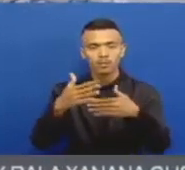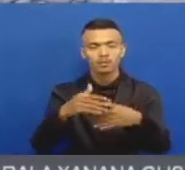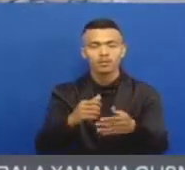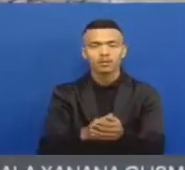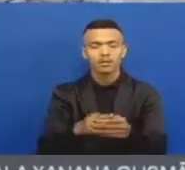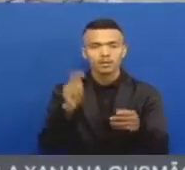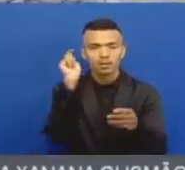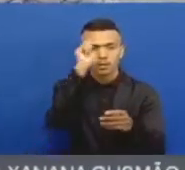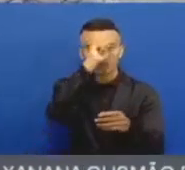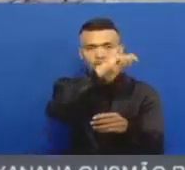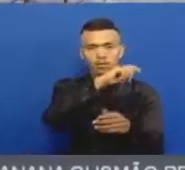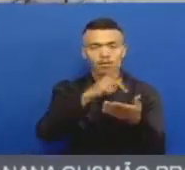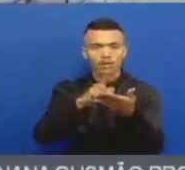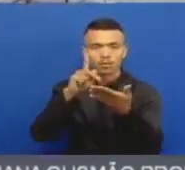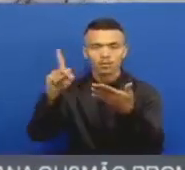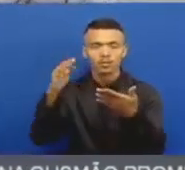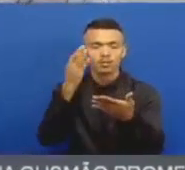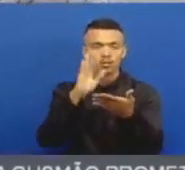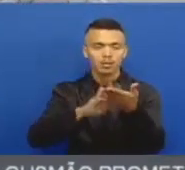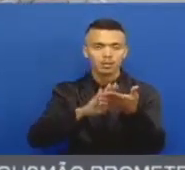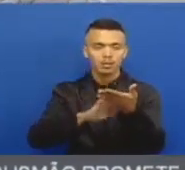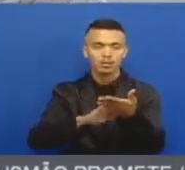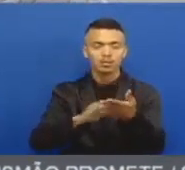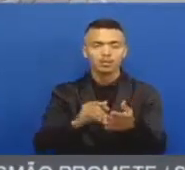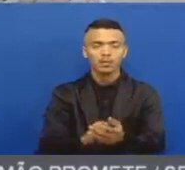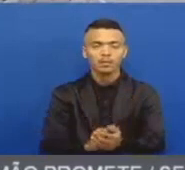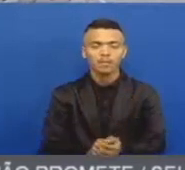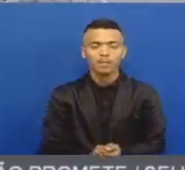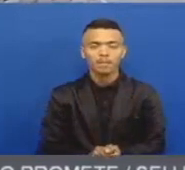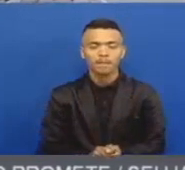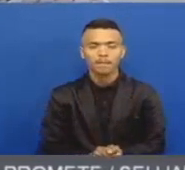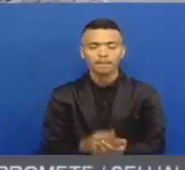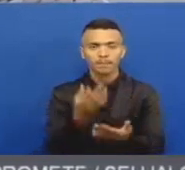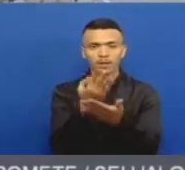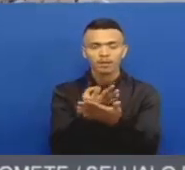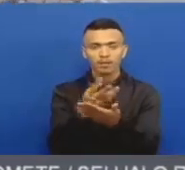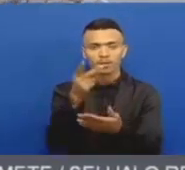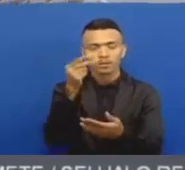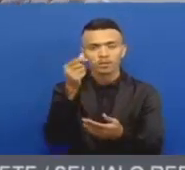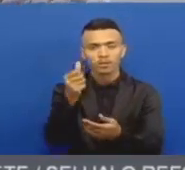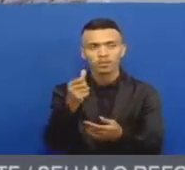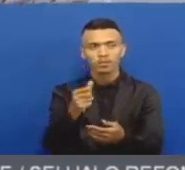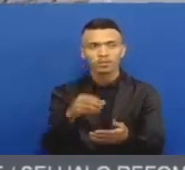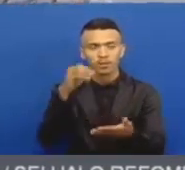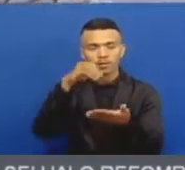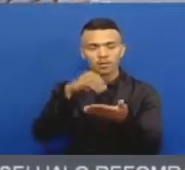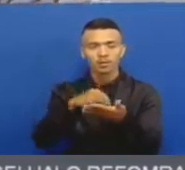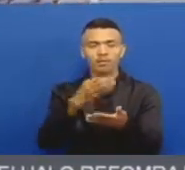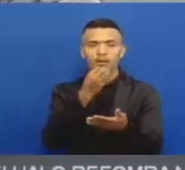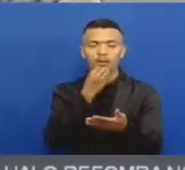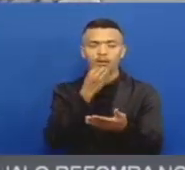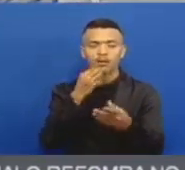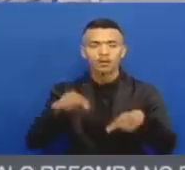siya be. Skola fatin fari iri be, isura ne te osang lato. Osan la to ni ne ba urai ba wato hane ting fo ba